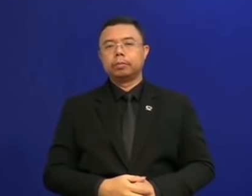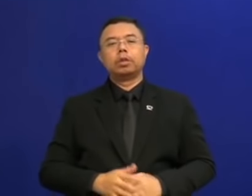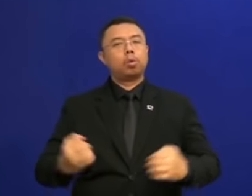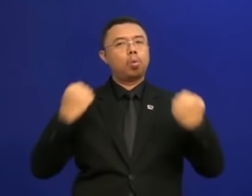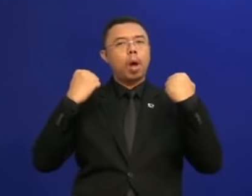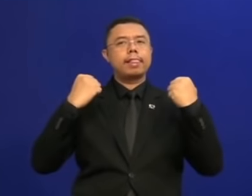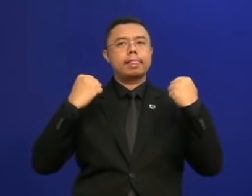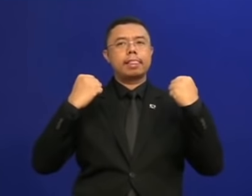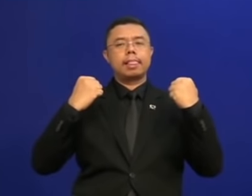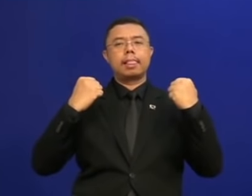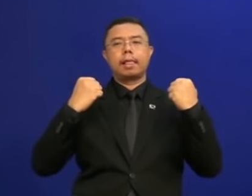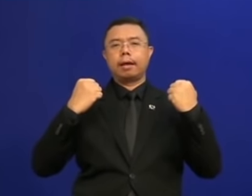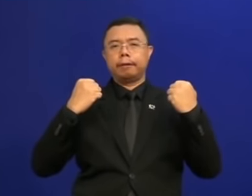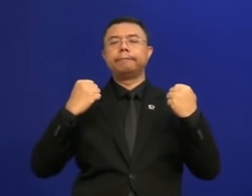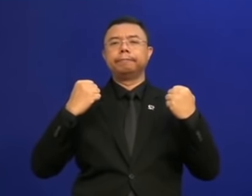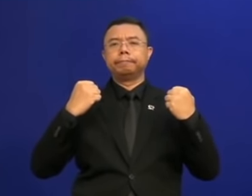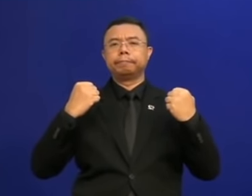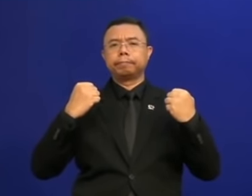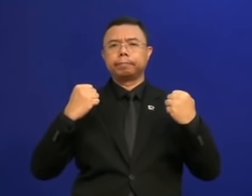kuat sekali.